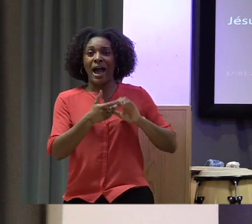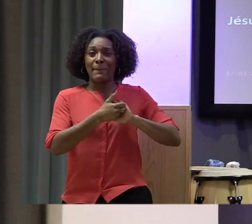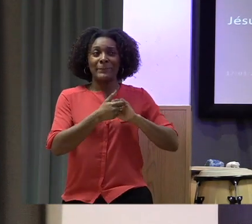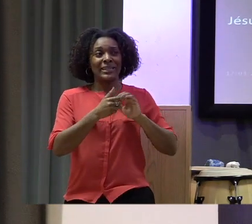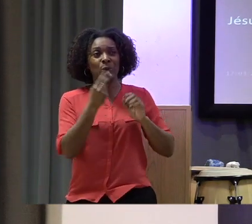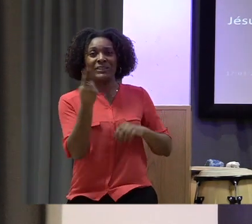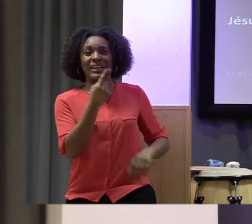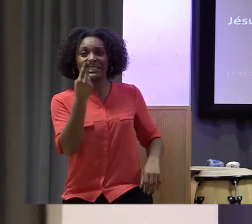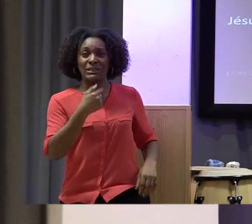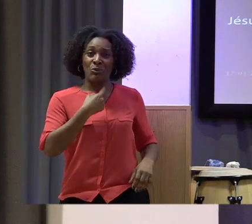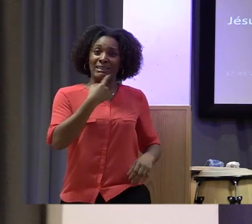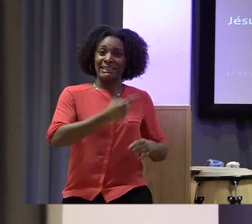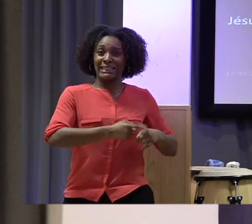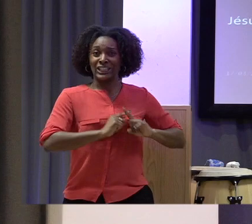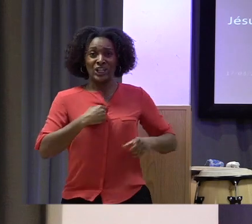dire qu'on est chrétien,